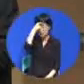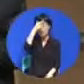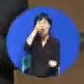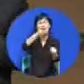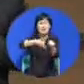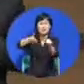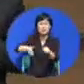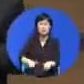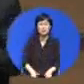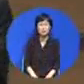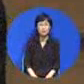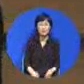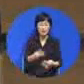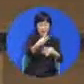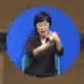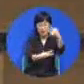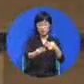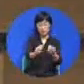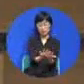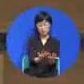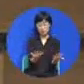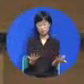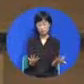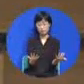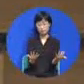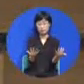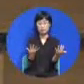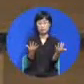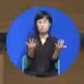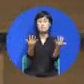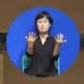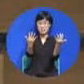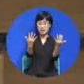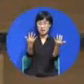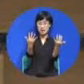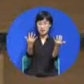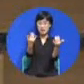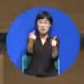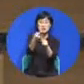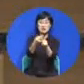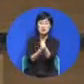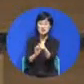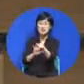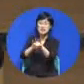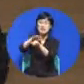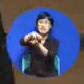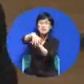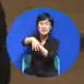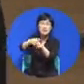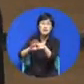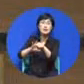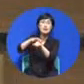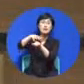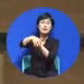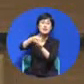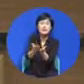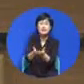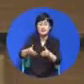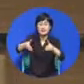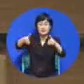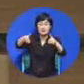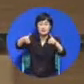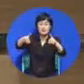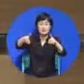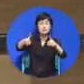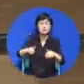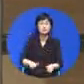이제 우리 렘넌트 일어나면 세계 그릇이 준비될 겁니다. And once our remnants arise, we will be able to see the vessel for the